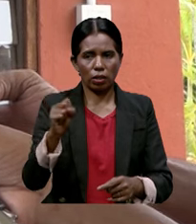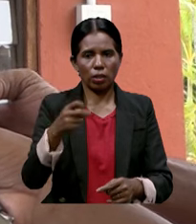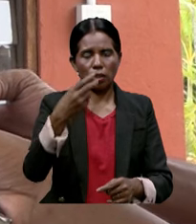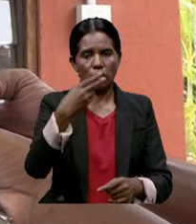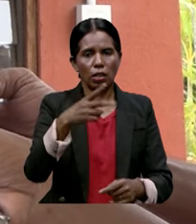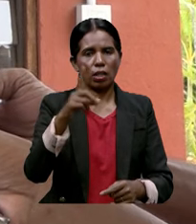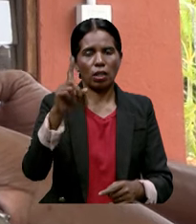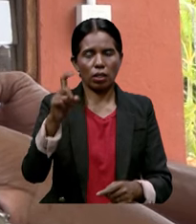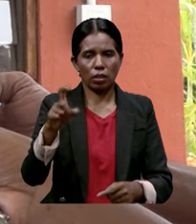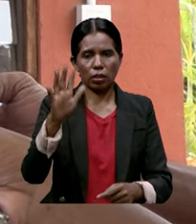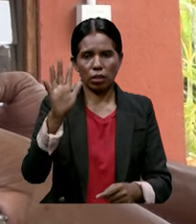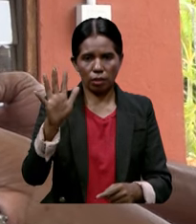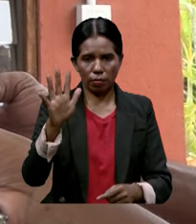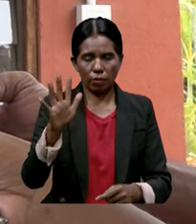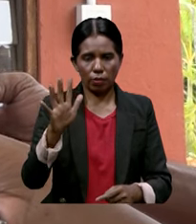ATAX 5